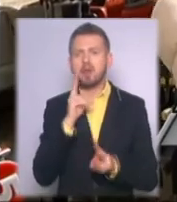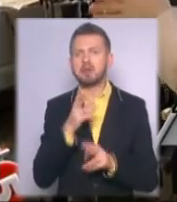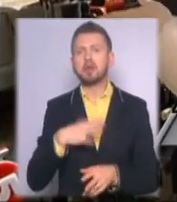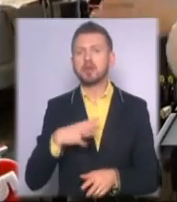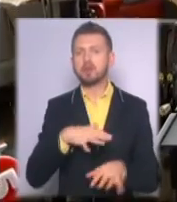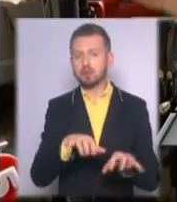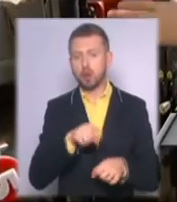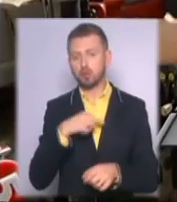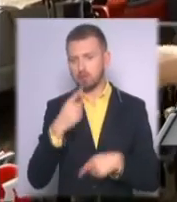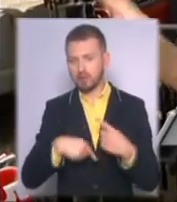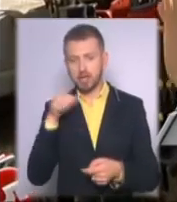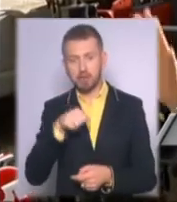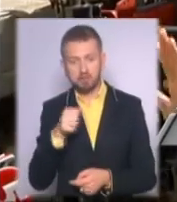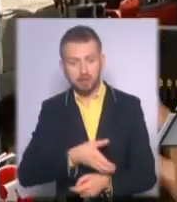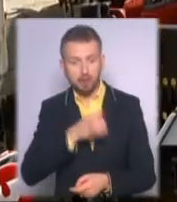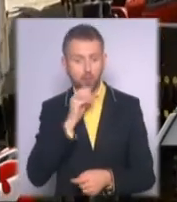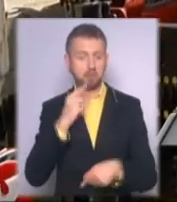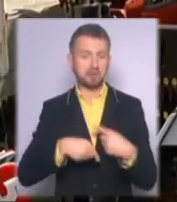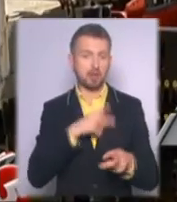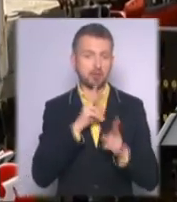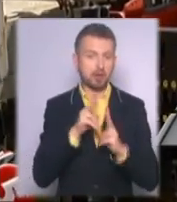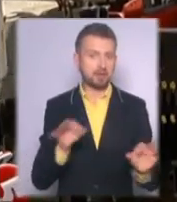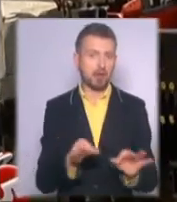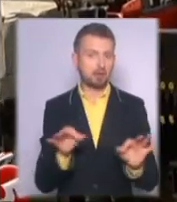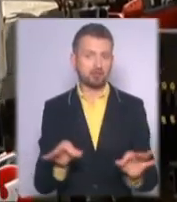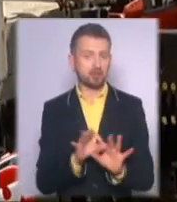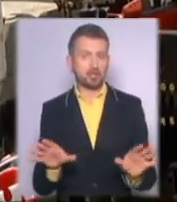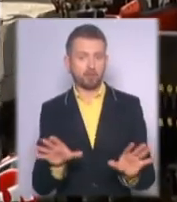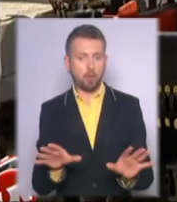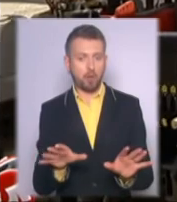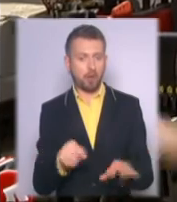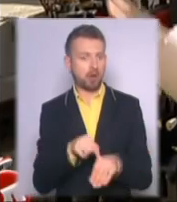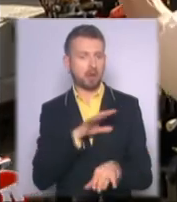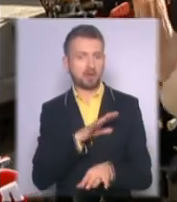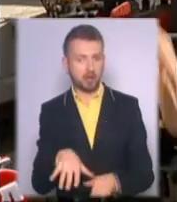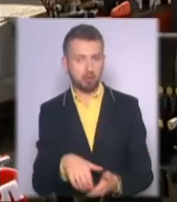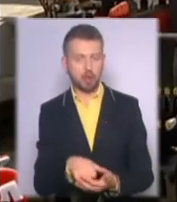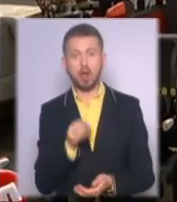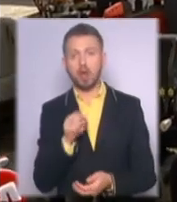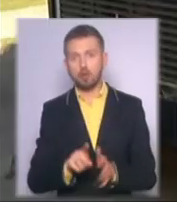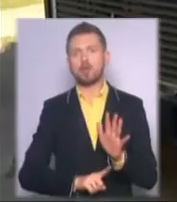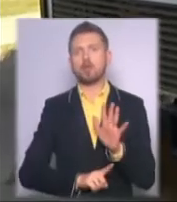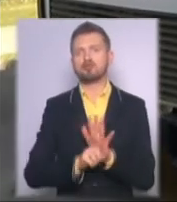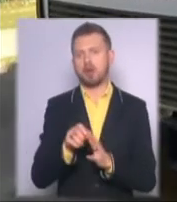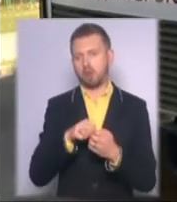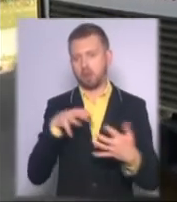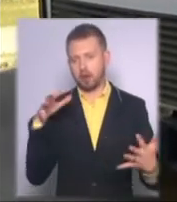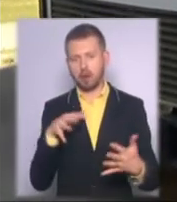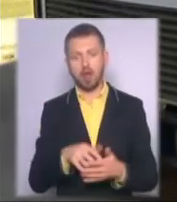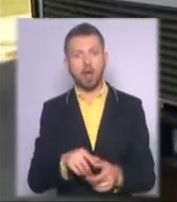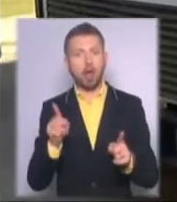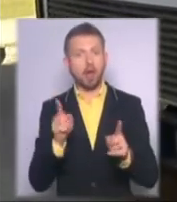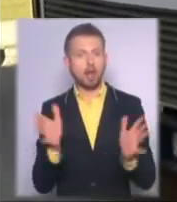постійно пиво п'ють, постійно жалувалися, і ніяких нічого, реакції не було. А тут починається. Але